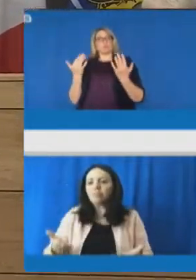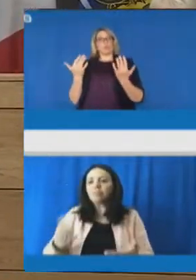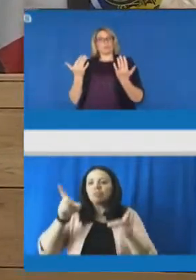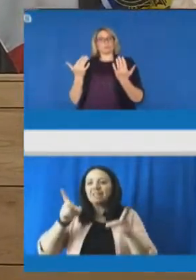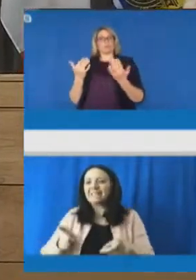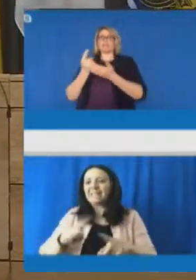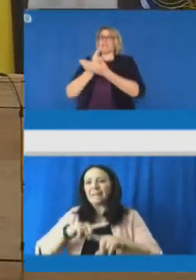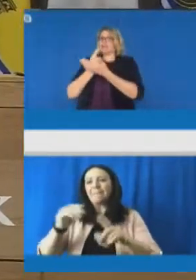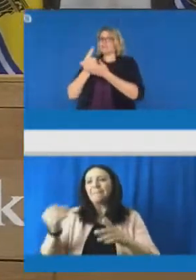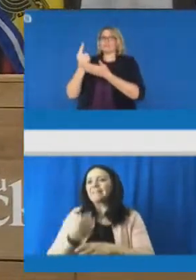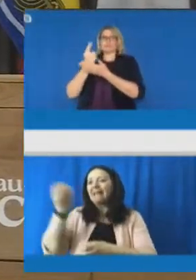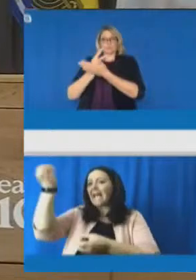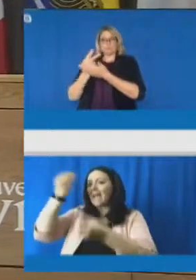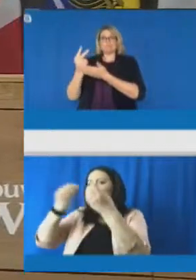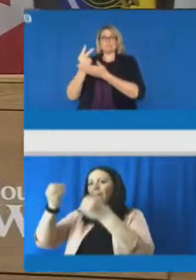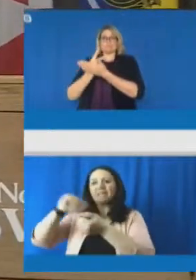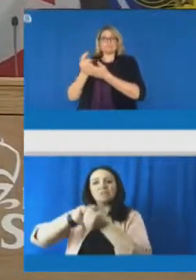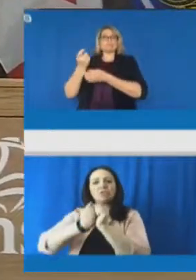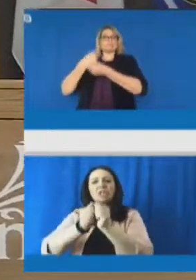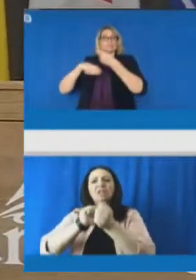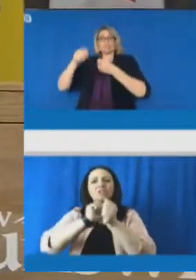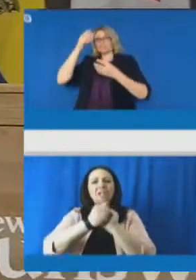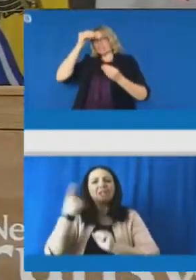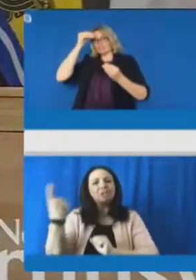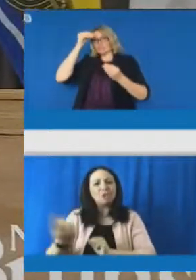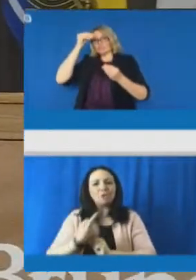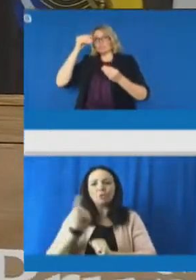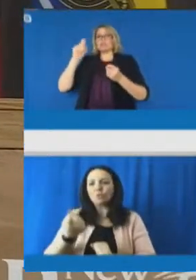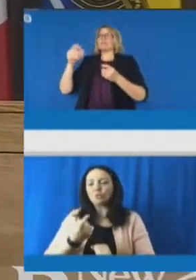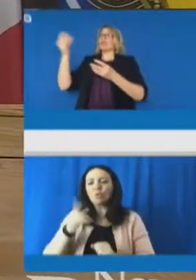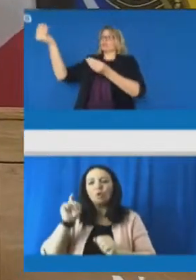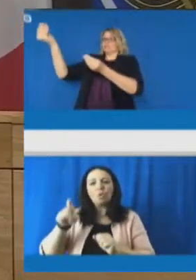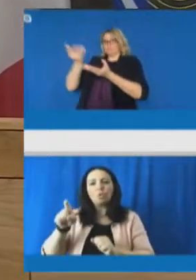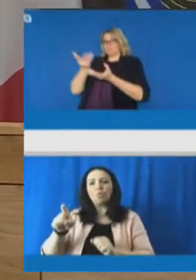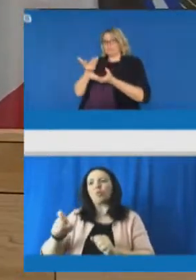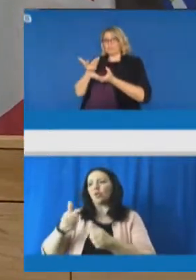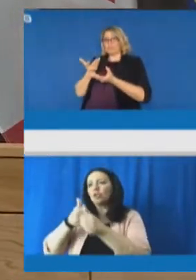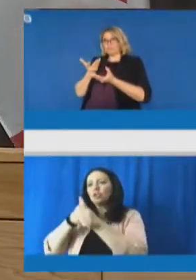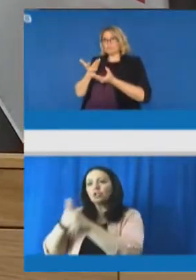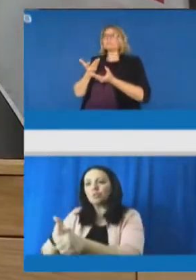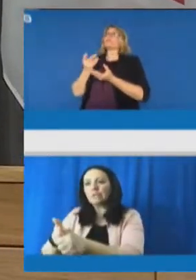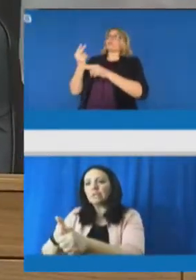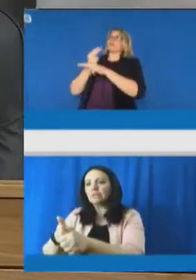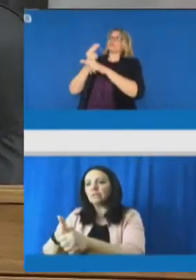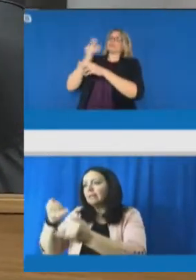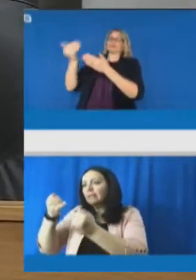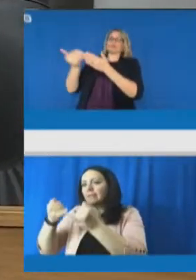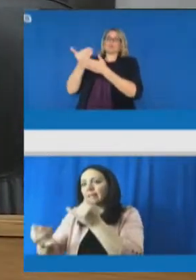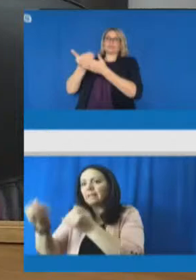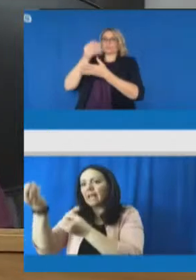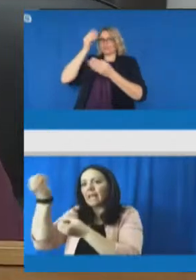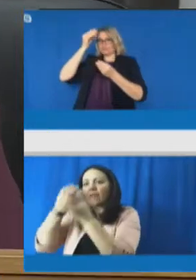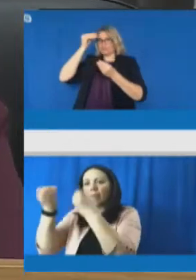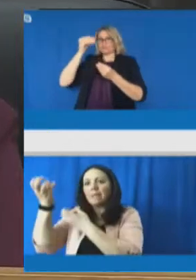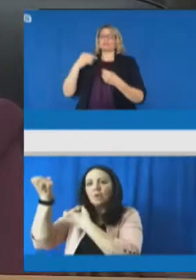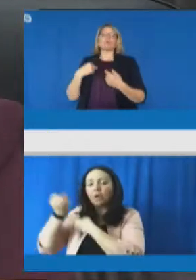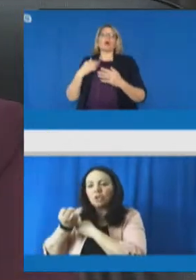nous expliquiez comment les vaccins seront distribués dans les différentes régions du Nouveau-Brunswick pour ce qui est des